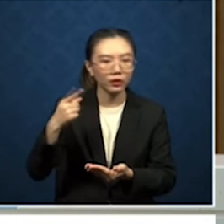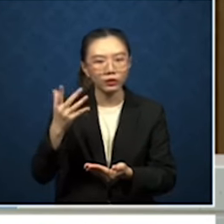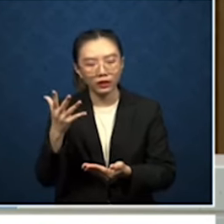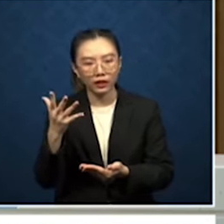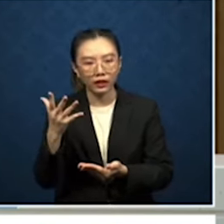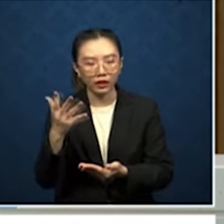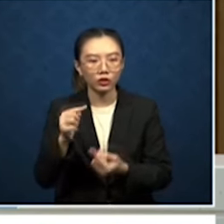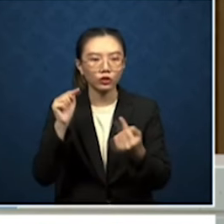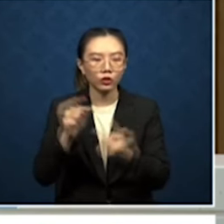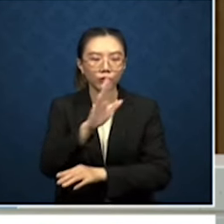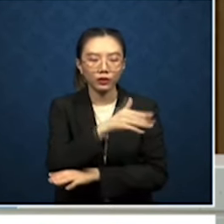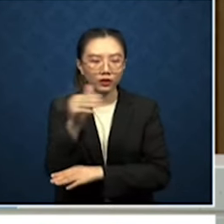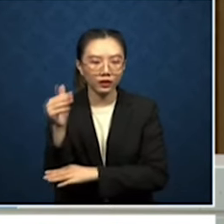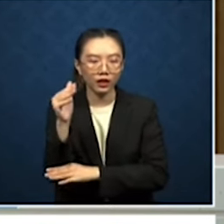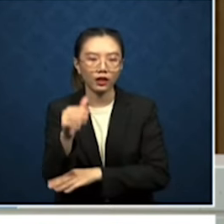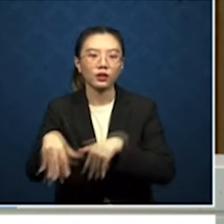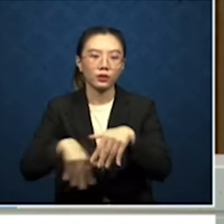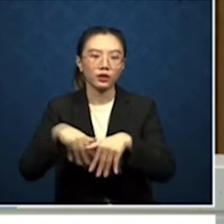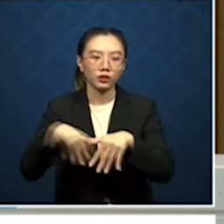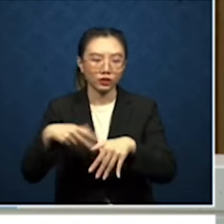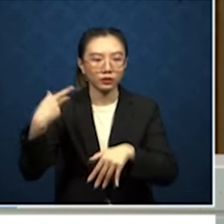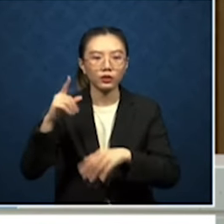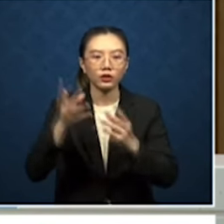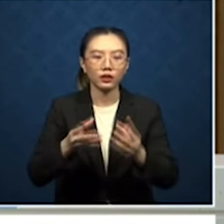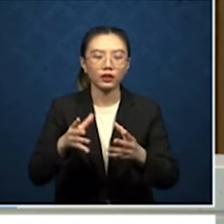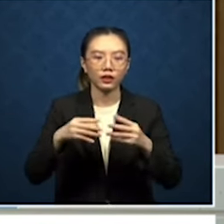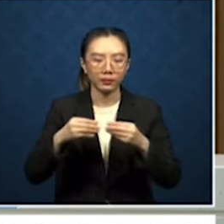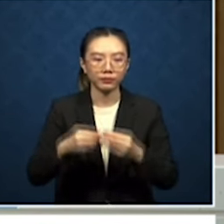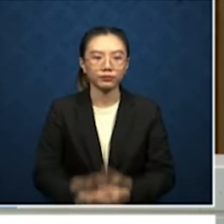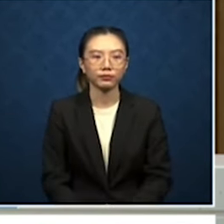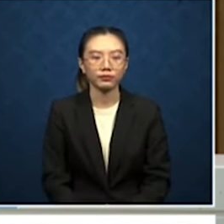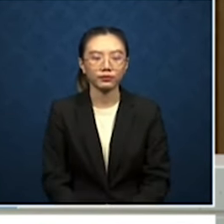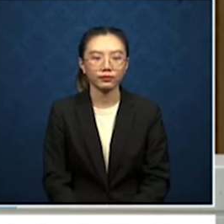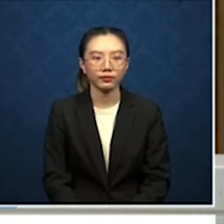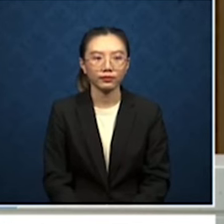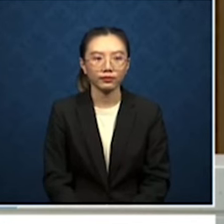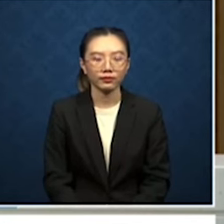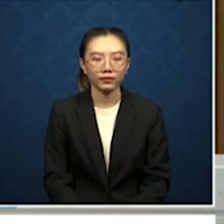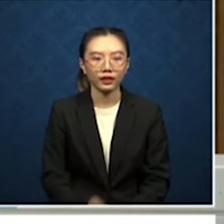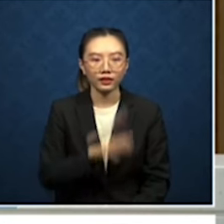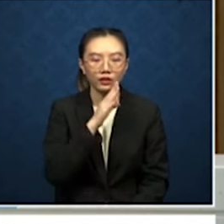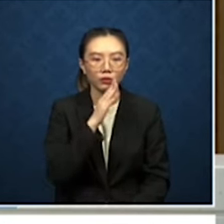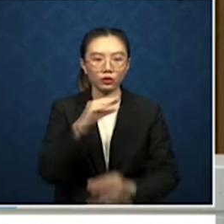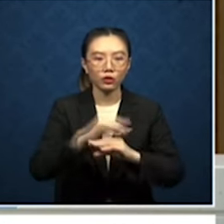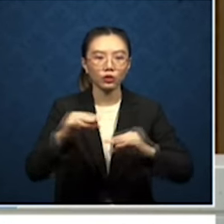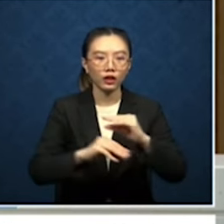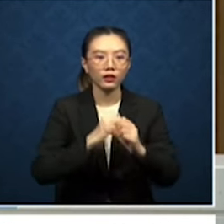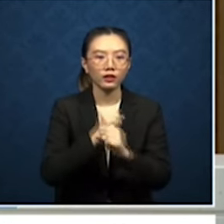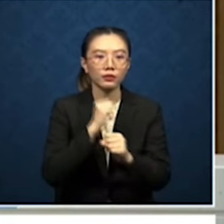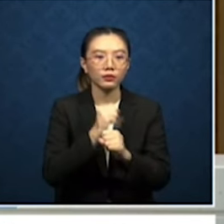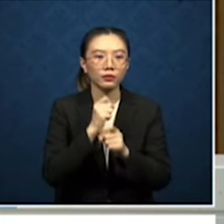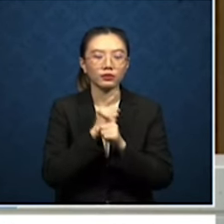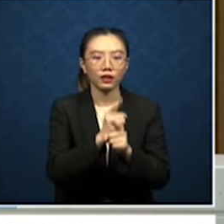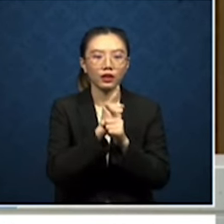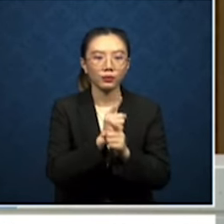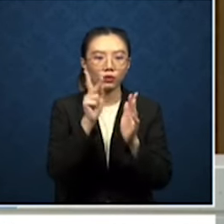ากประเทศชาติและประชาชนที่จะได้รับเป็นสำคัญทั้งนี้หากโครงการใดไม่ดำเนินการตามหลักเกณ